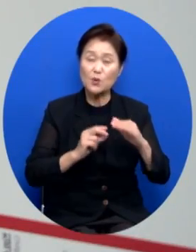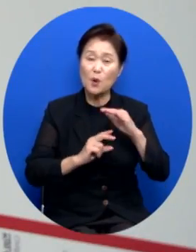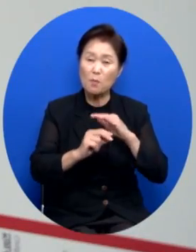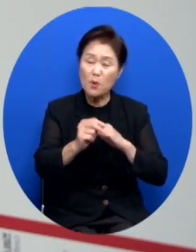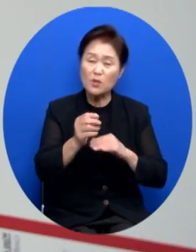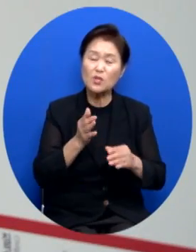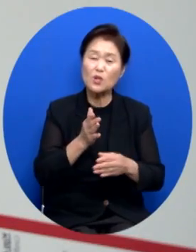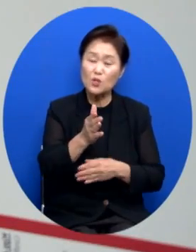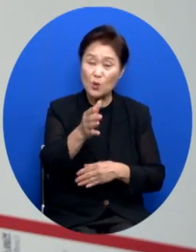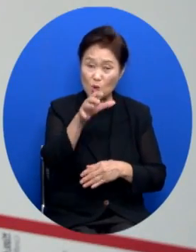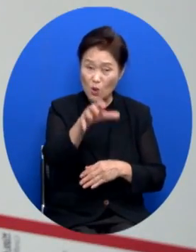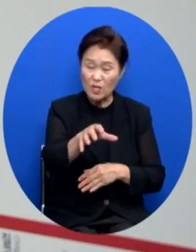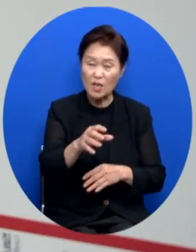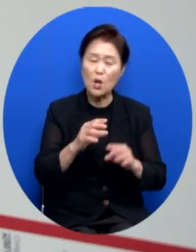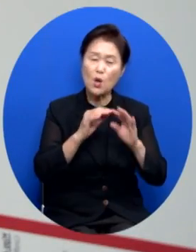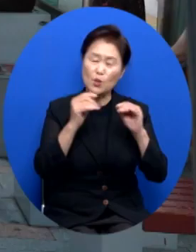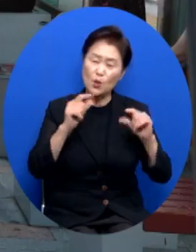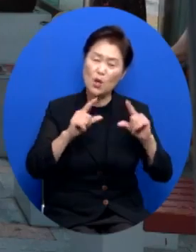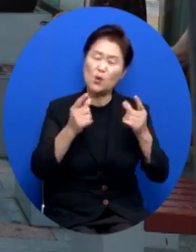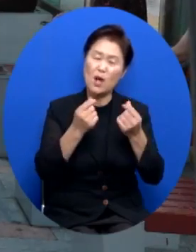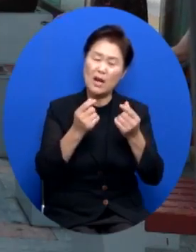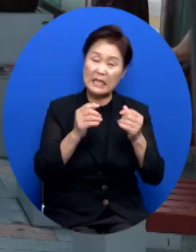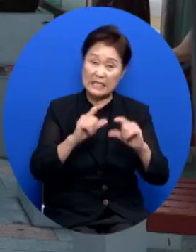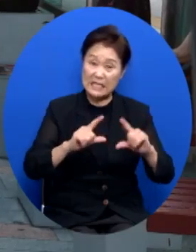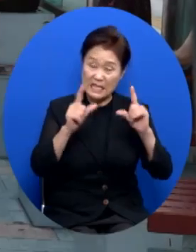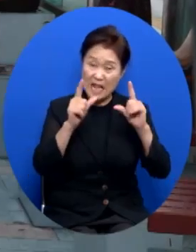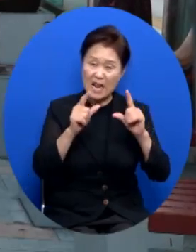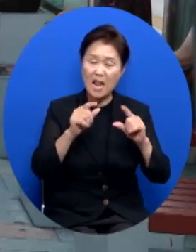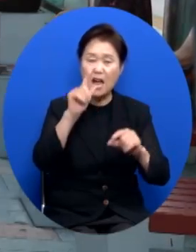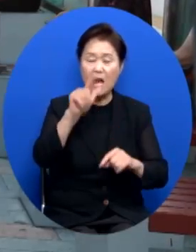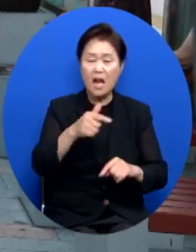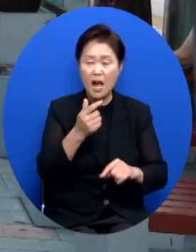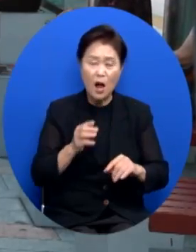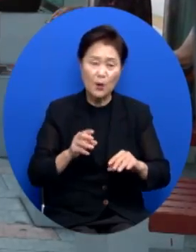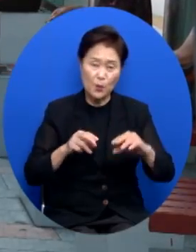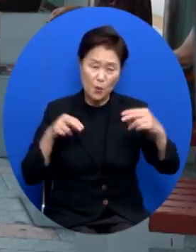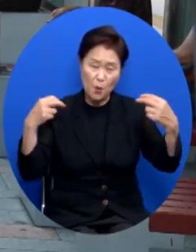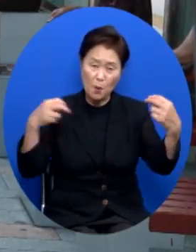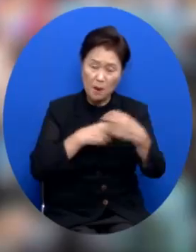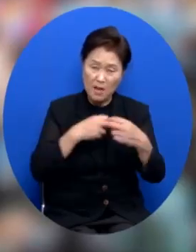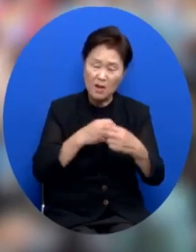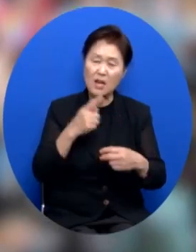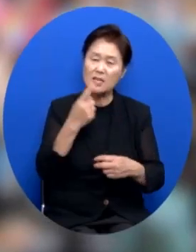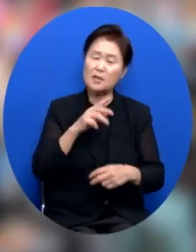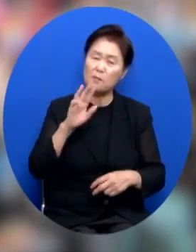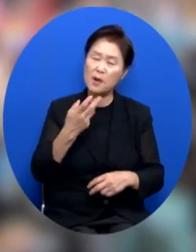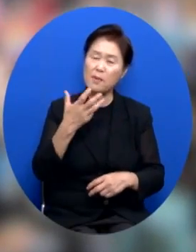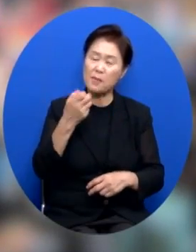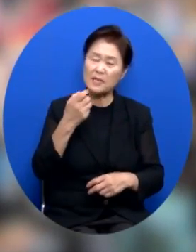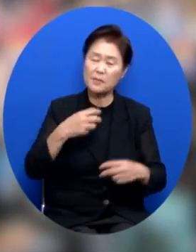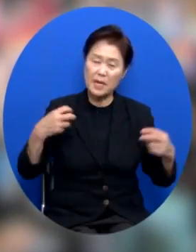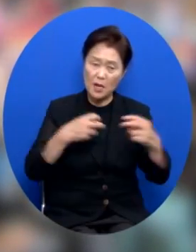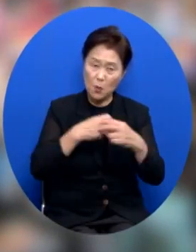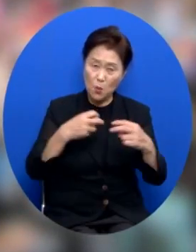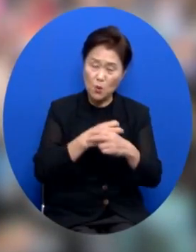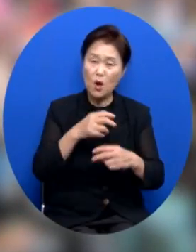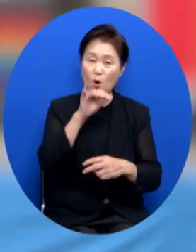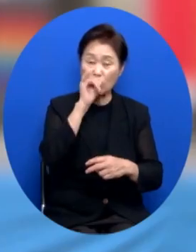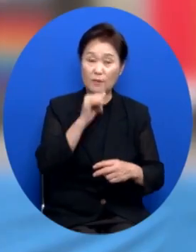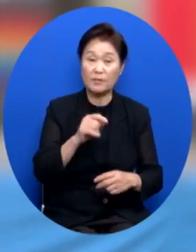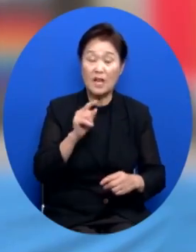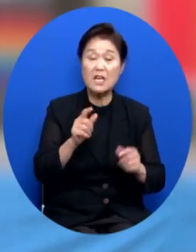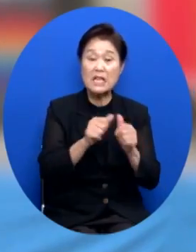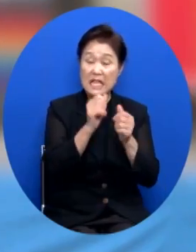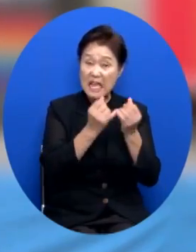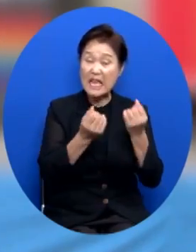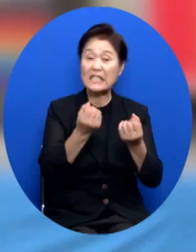양녕지역은 토요일과 같은 휴일의 경우 하루 양방향 운행버스가 총 1844대가 지나갑니다. 퀴어 행사의